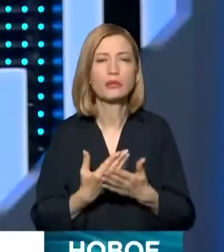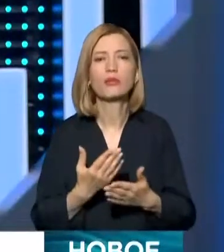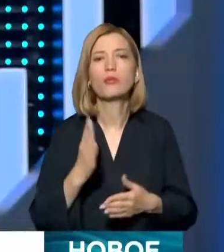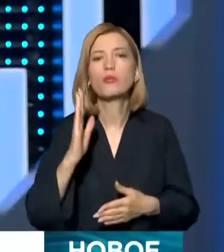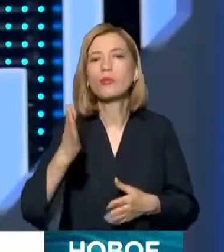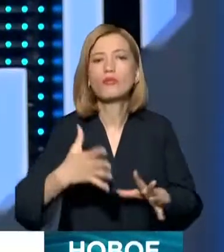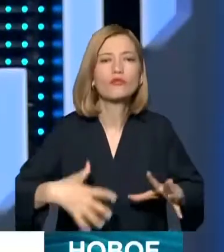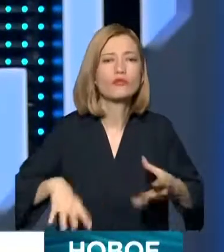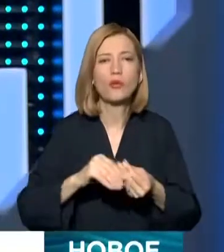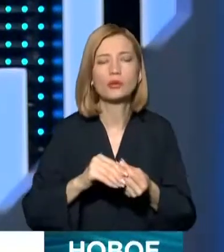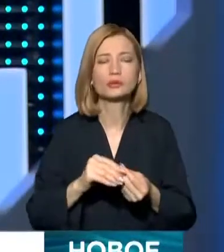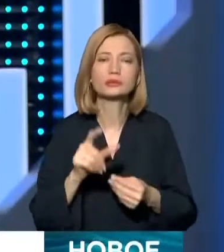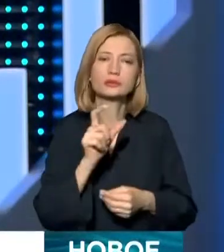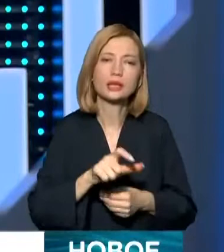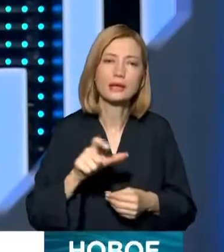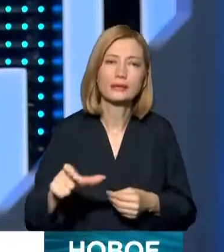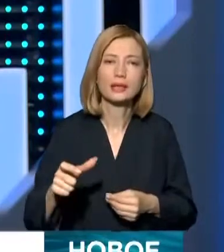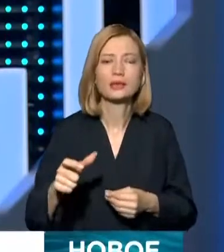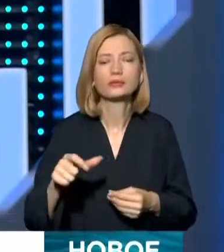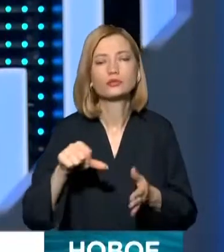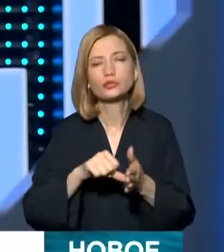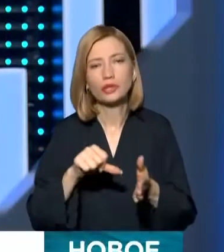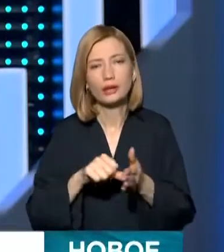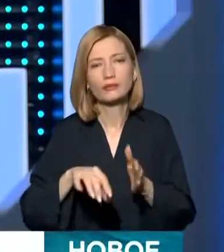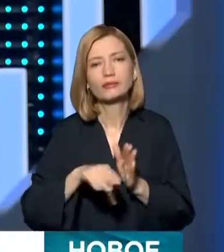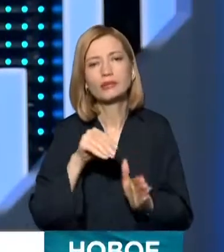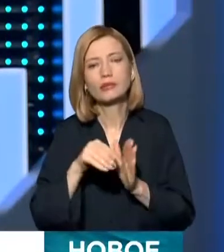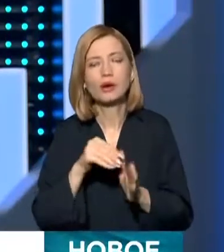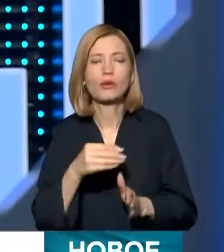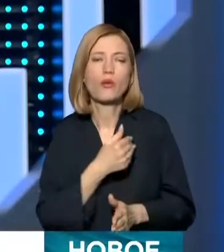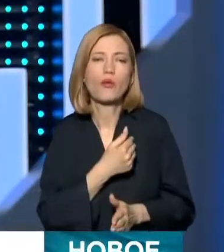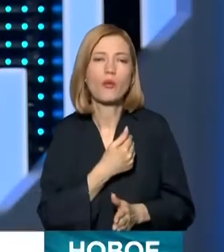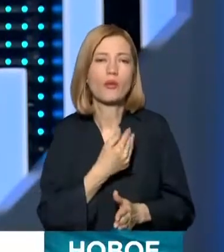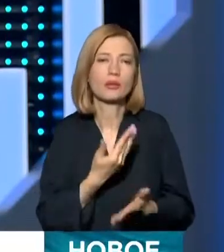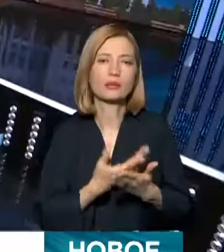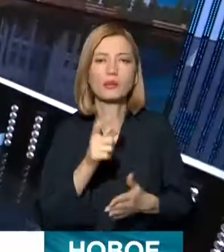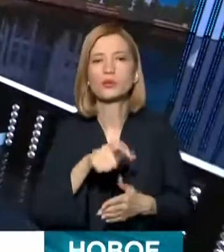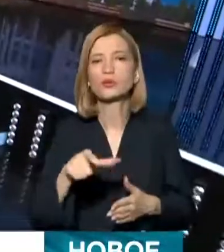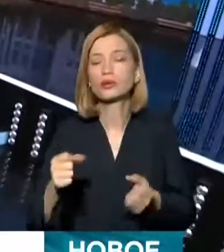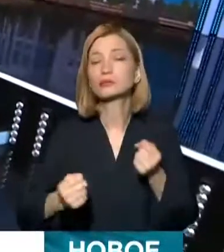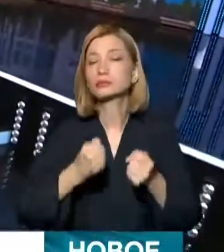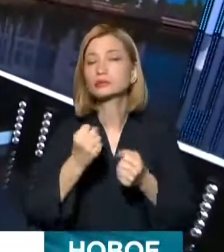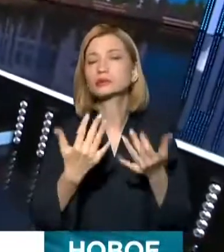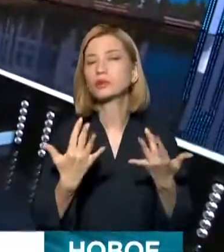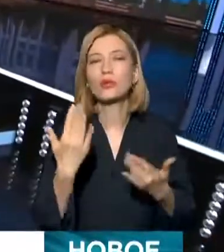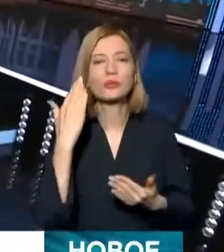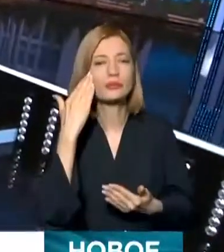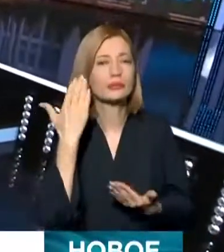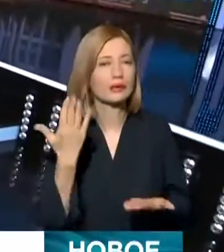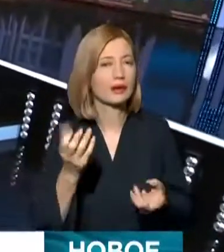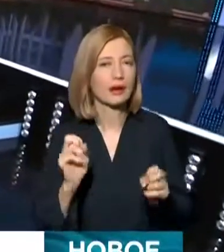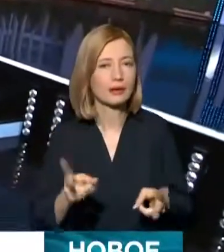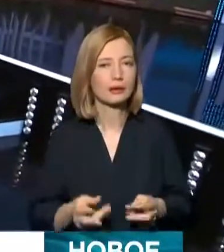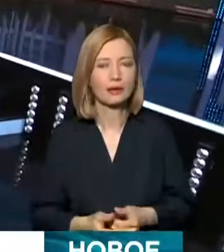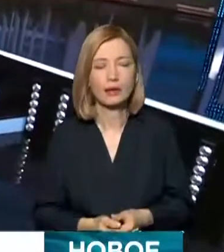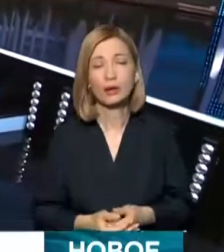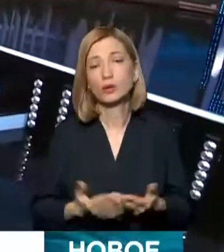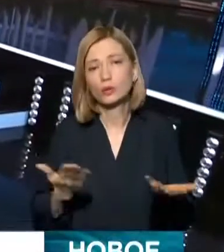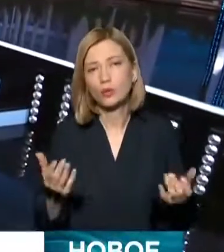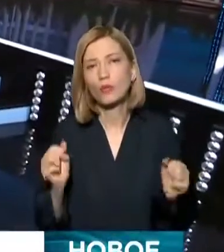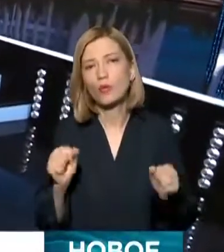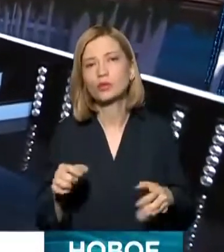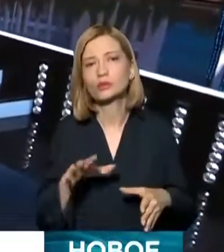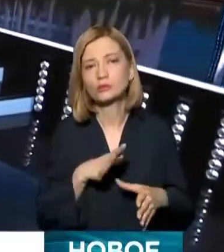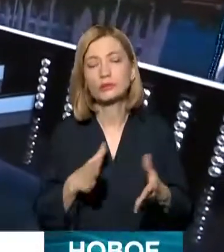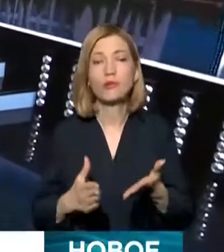будет участвовать в неочередных президентских выборах? Ну, если исходить, скажем так, из того, что, во-первых, могут выдвигать политические